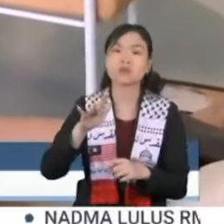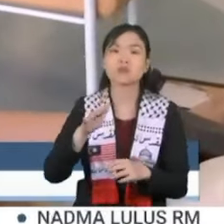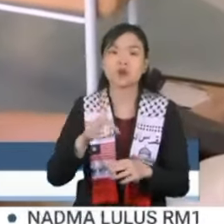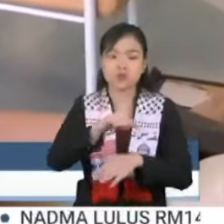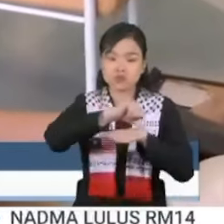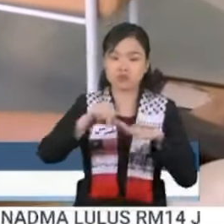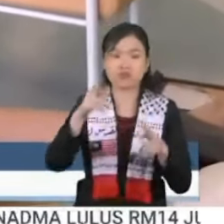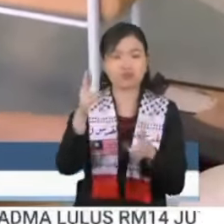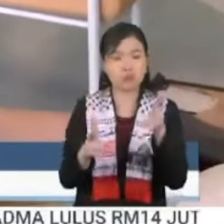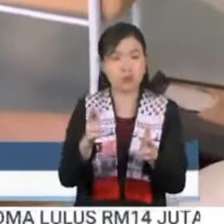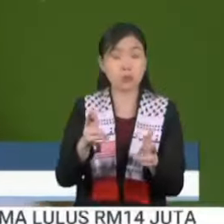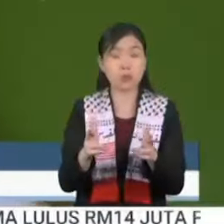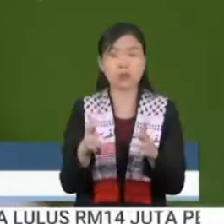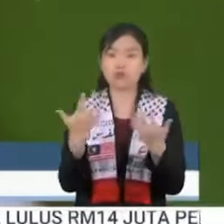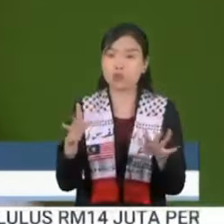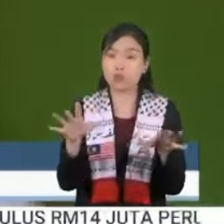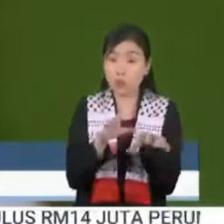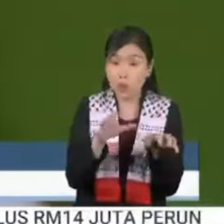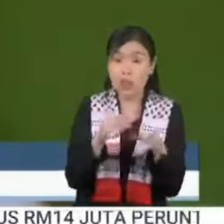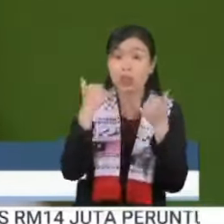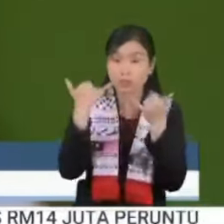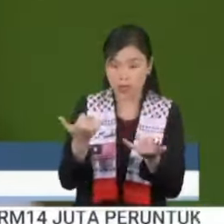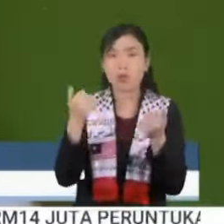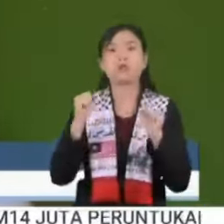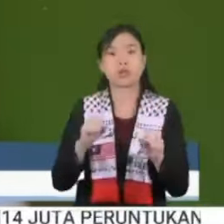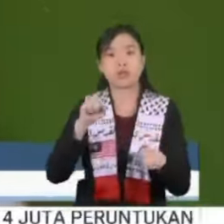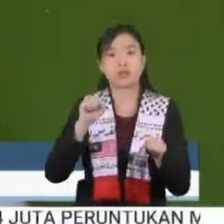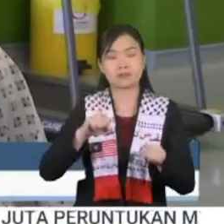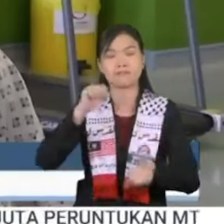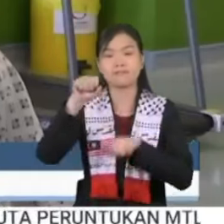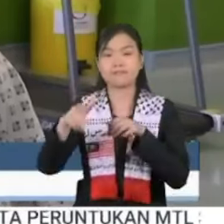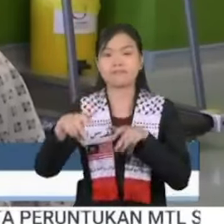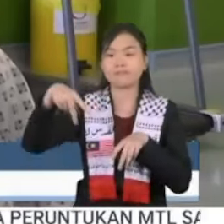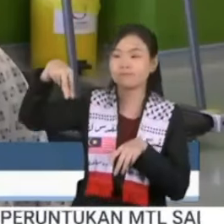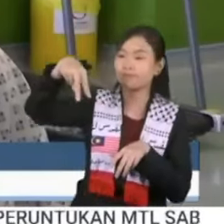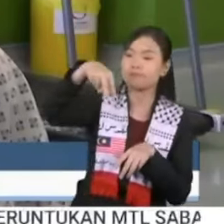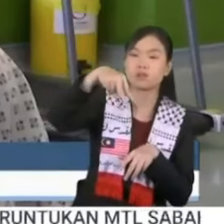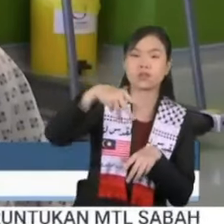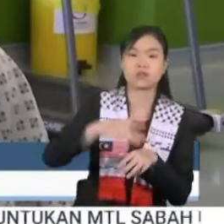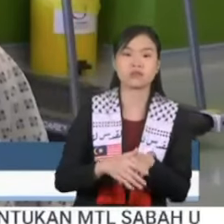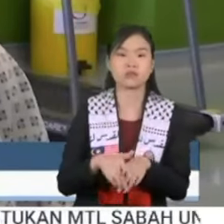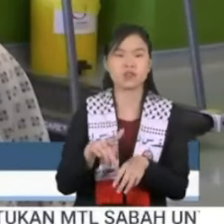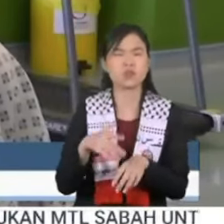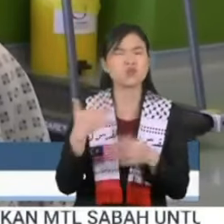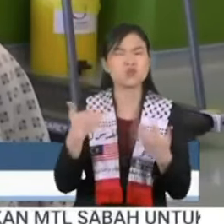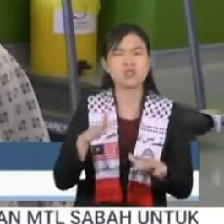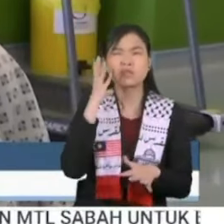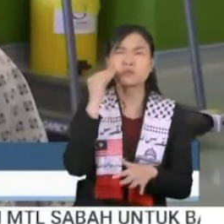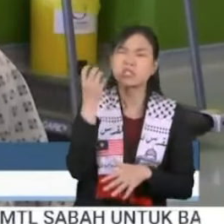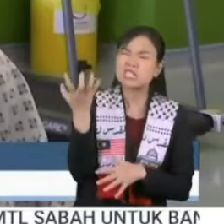semula seperti sedia kala. Oh, sakit ini 10 tahun.